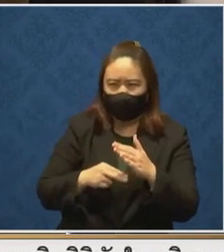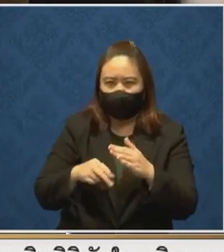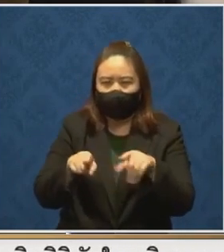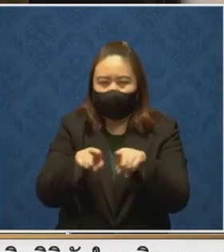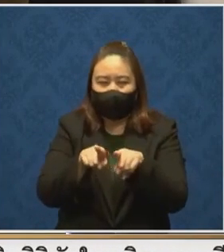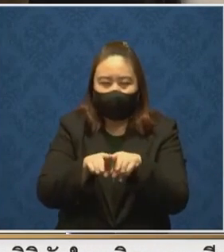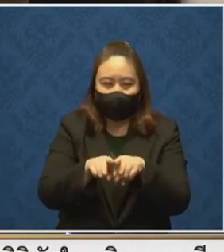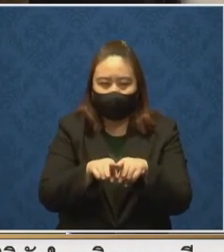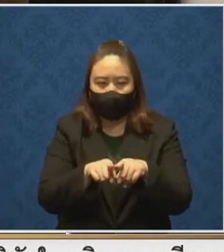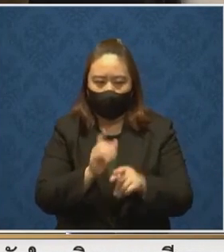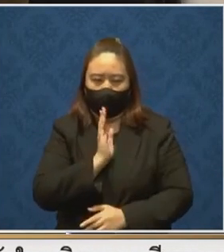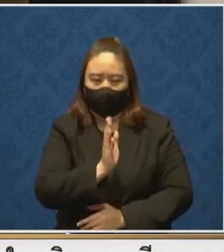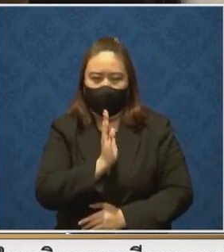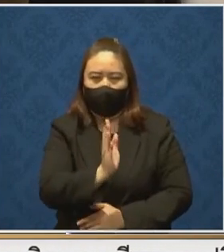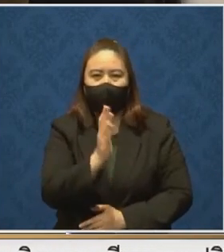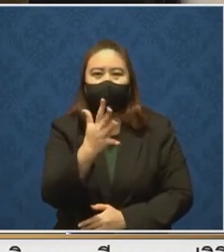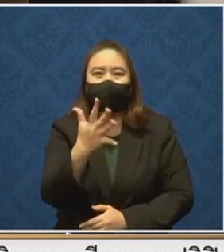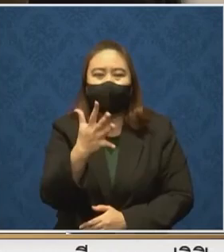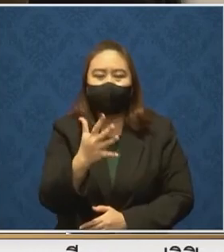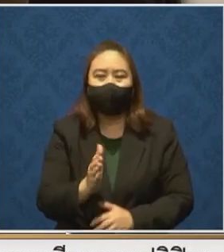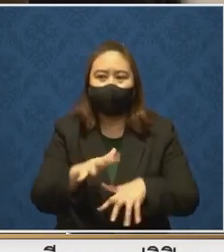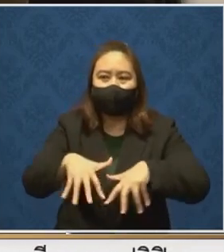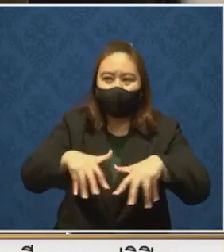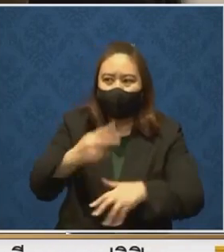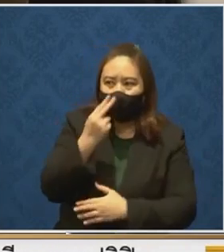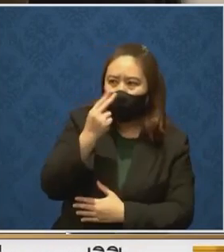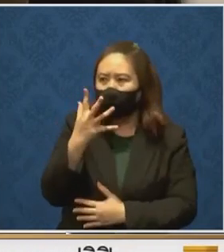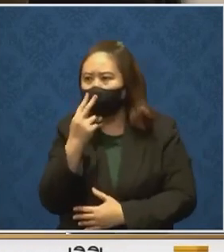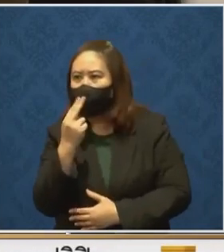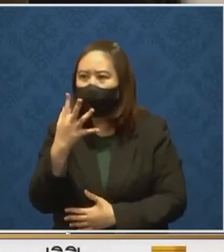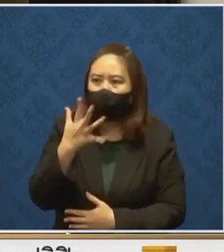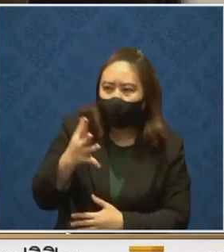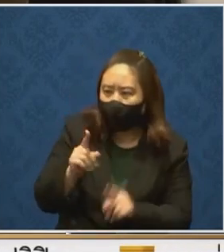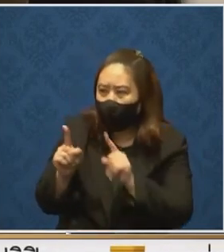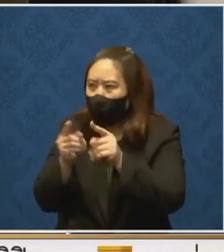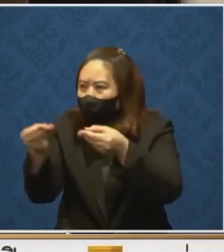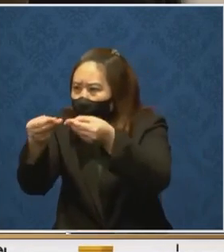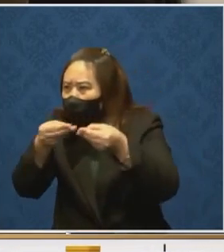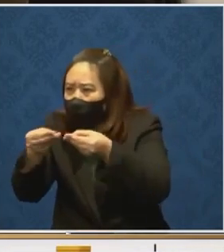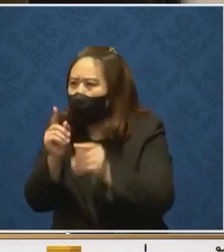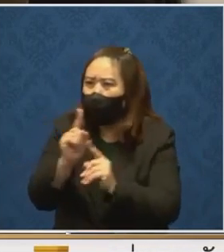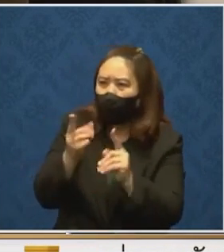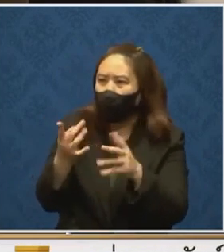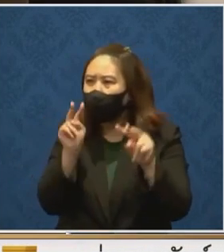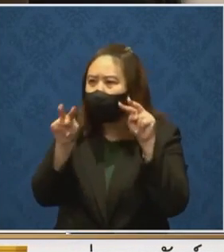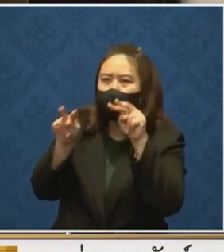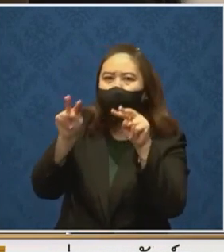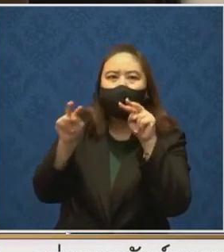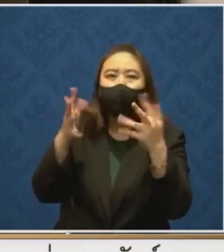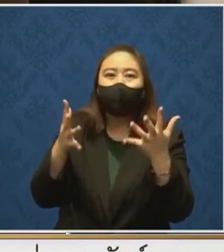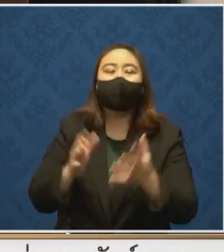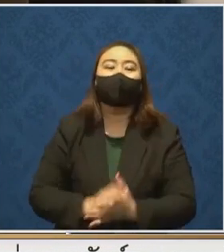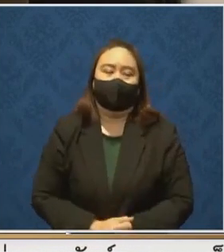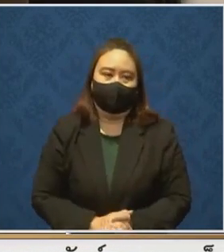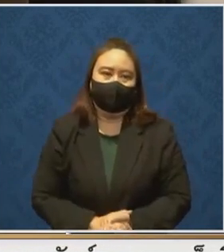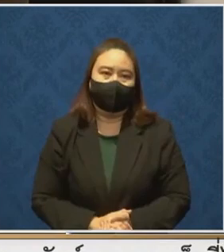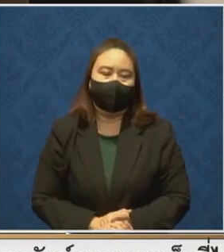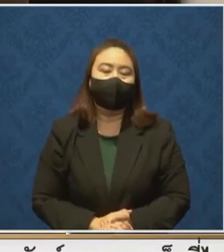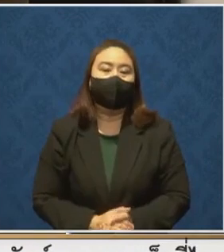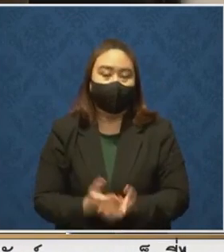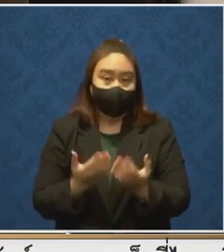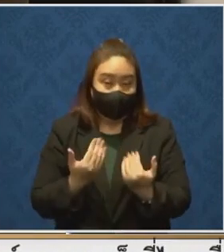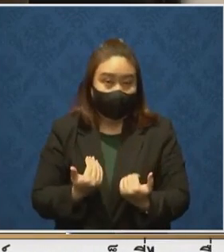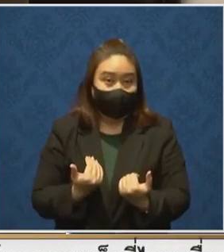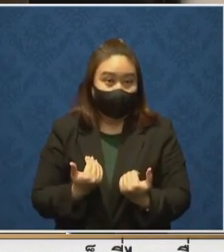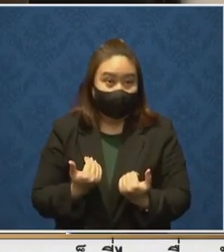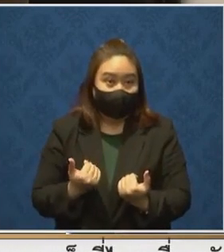ไม่เปิดเผยตรไปตรงมาคนไมได้รู้ไม่ไดเห็นวไปคุจรจาอะไรธรร assistanceขอรบนอกจากขอ